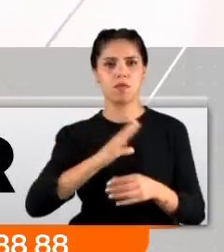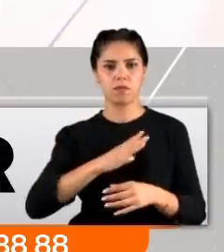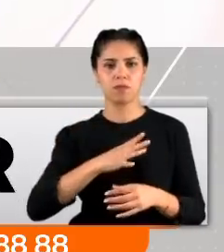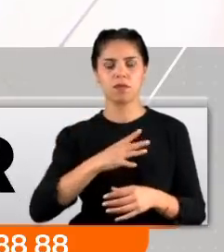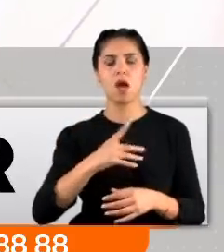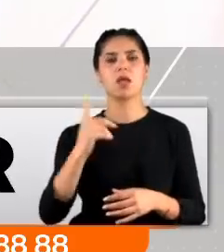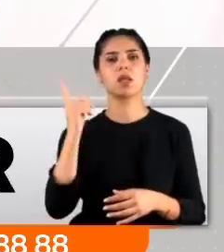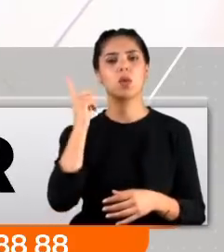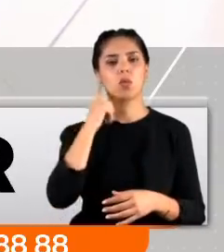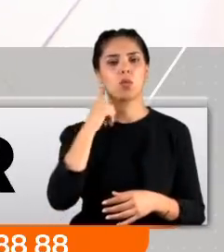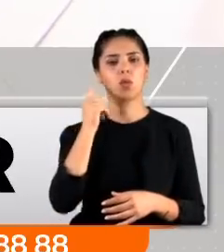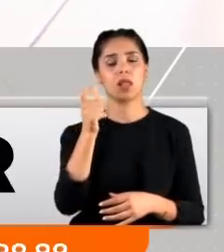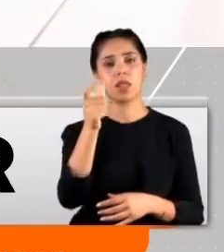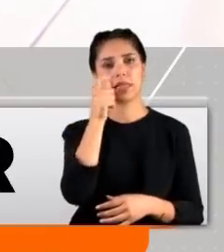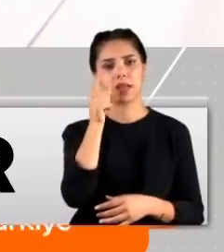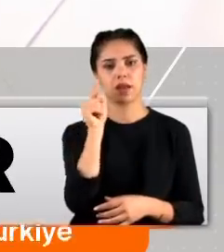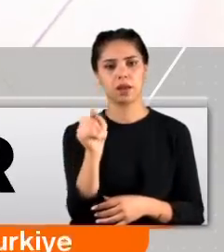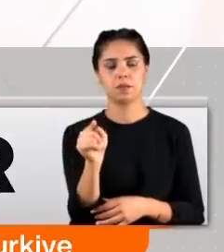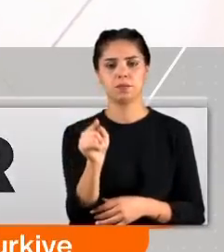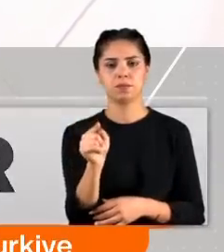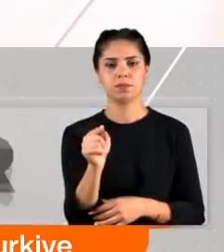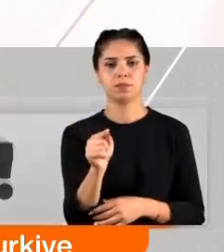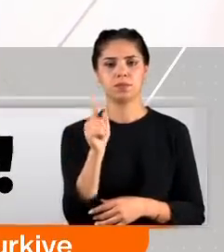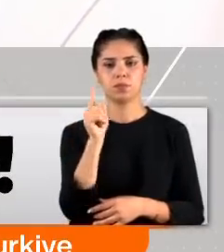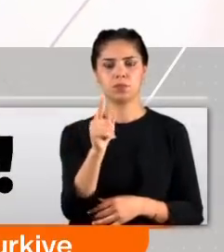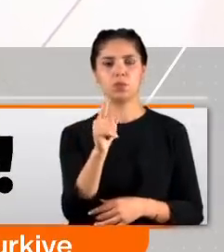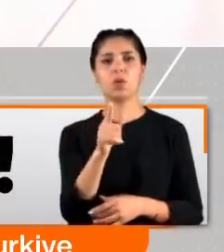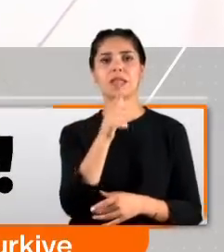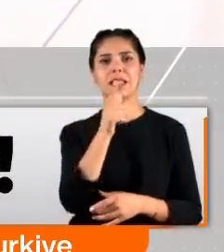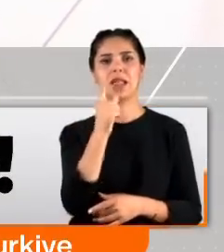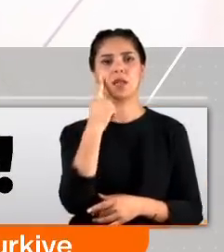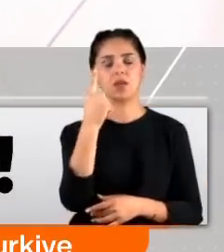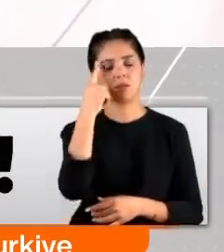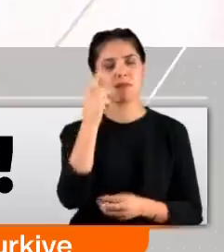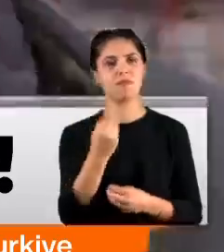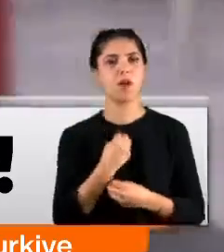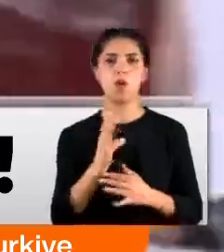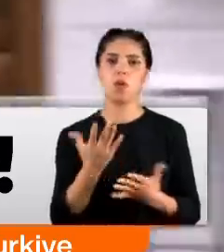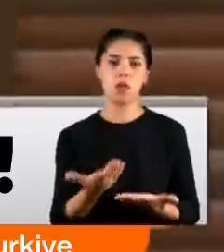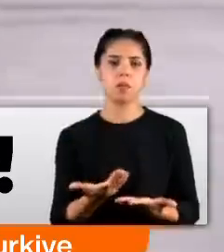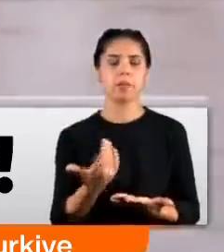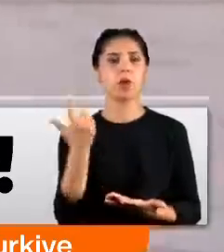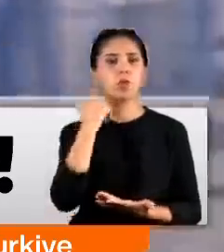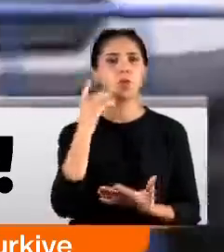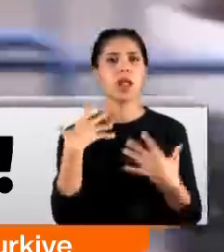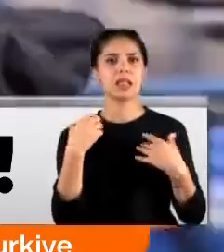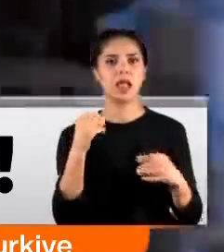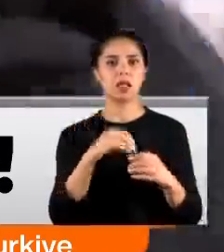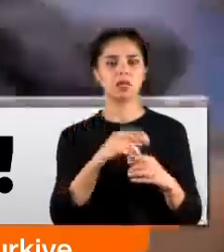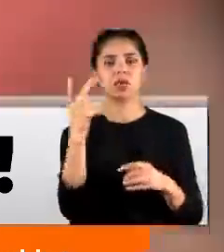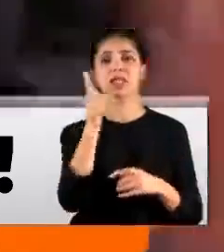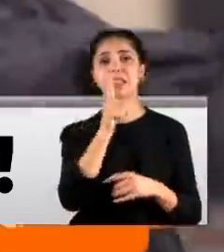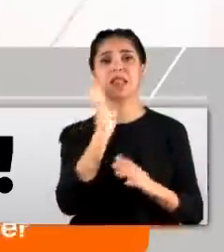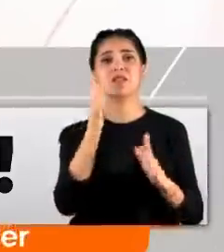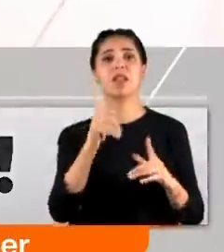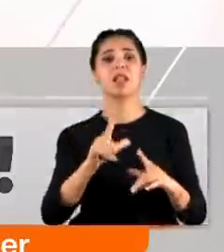son derece hassas organlar, bu defa bunu farklı seslerle bize yansıtıyor olabilirler. Kulak sağlığı için yüksek sesten uzak